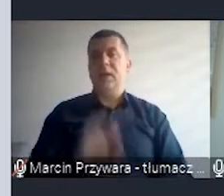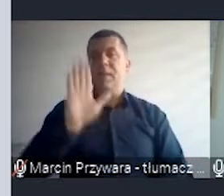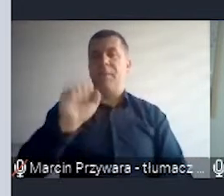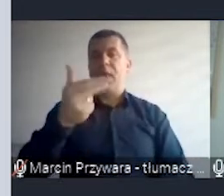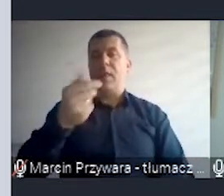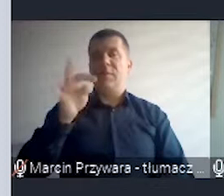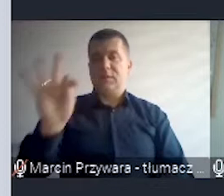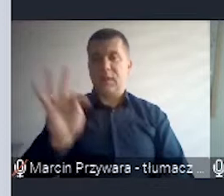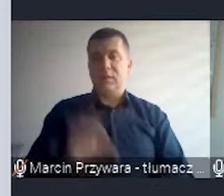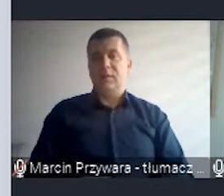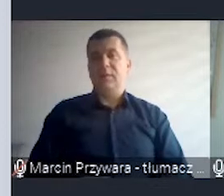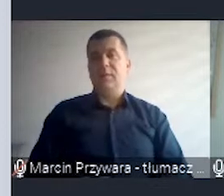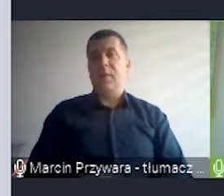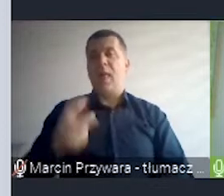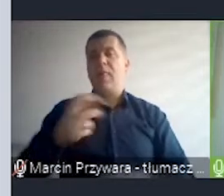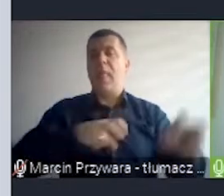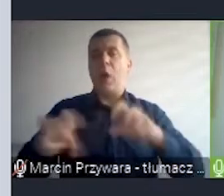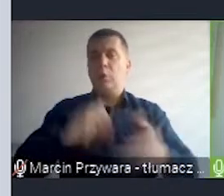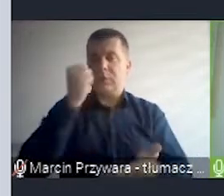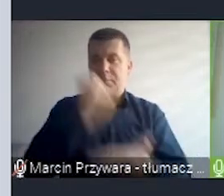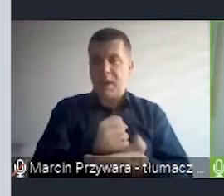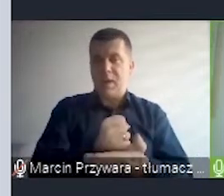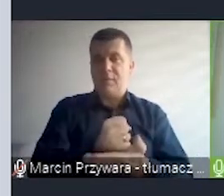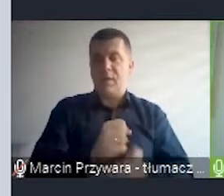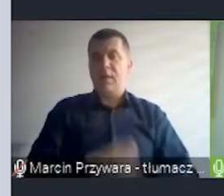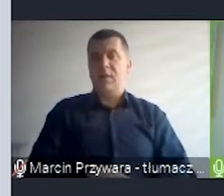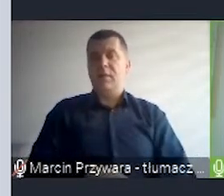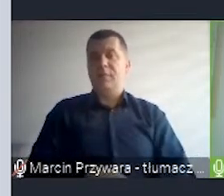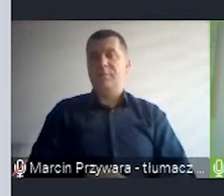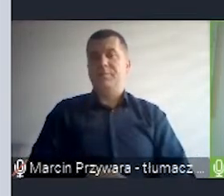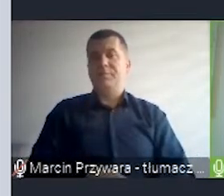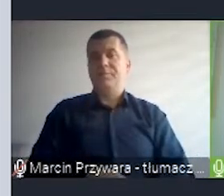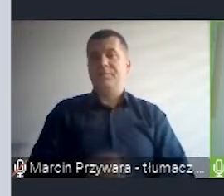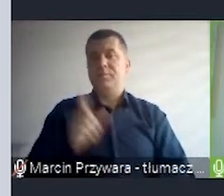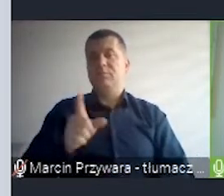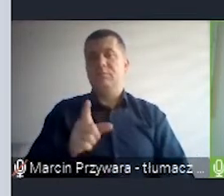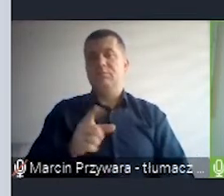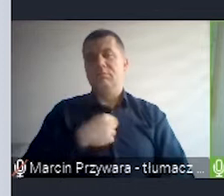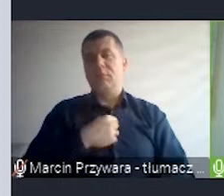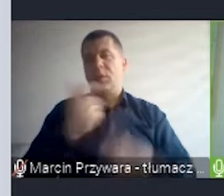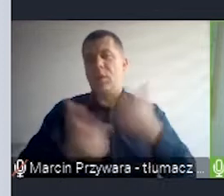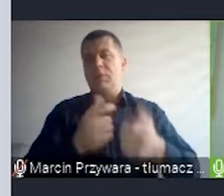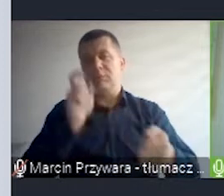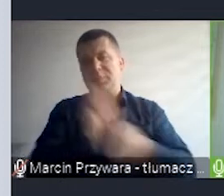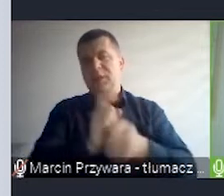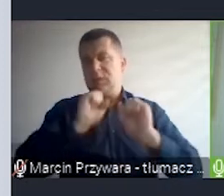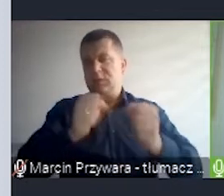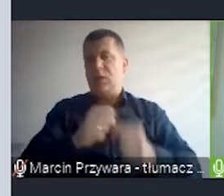beneficjent, naruszenie prawa i godzenie w interesy finansowe Unii